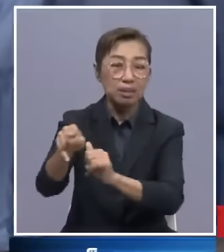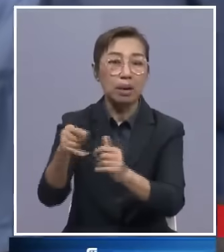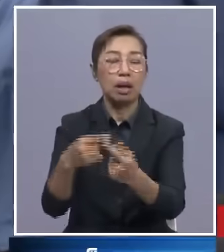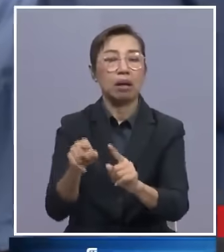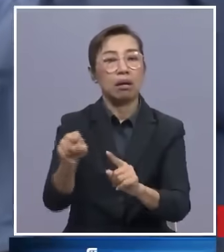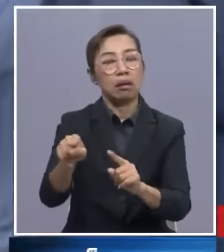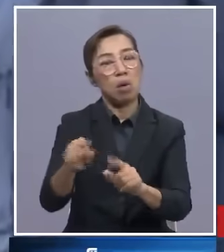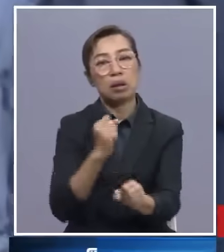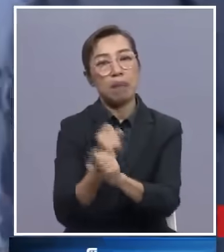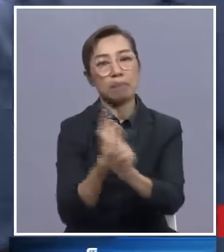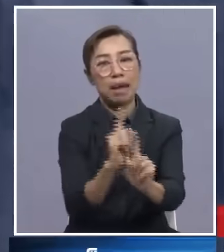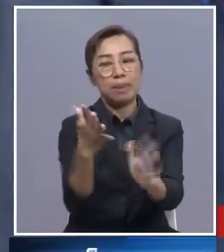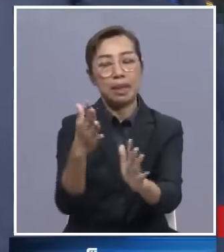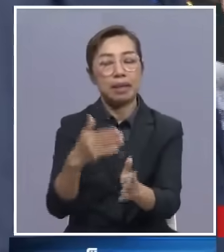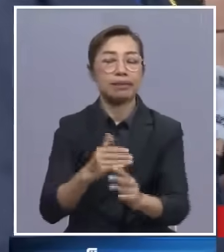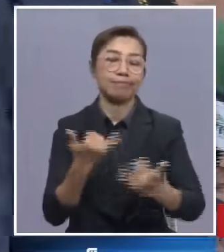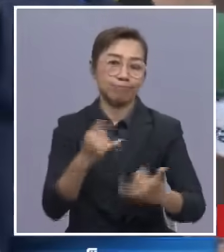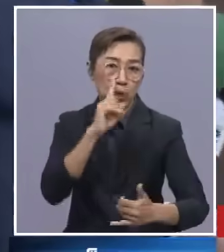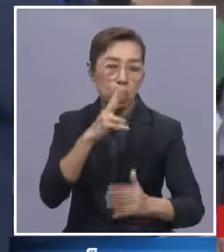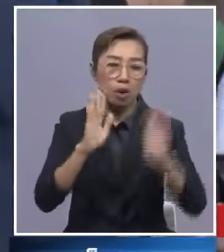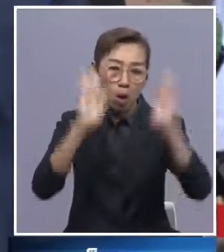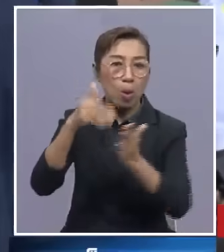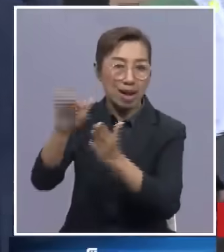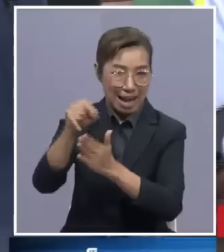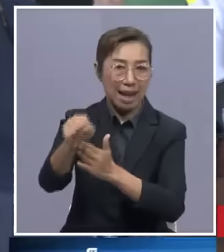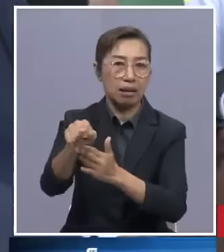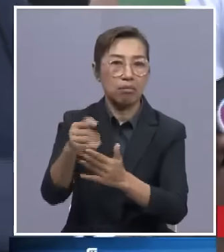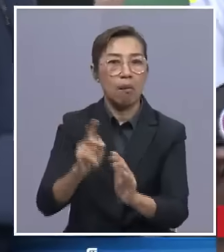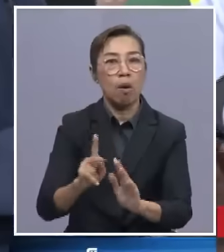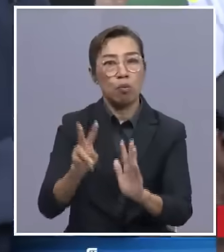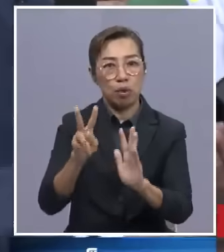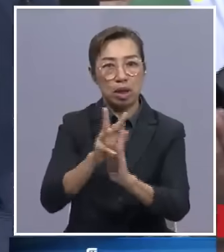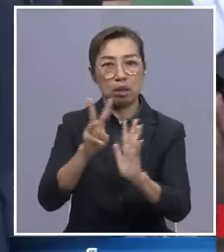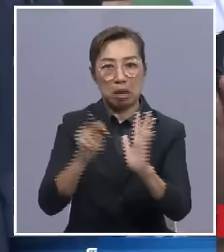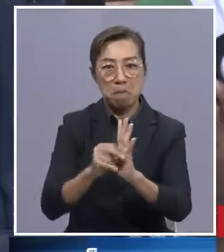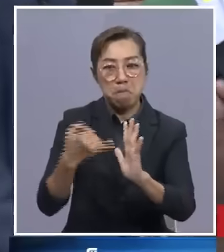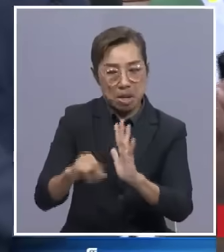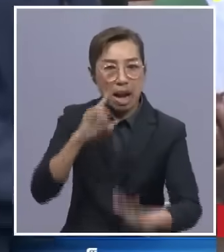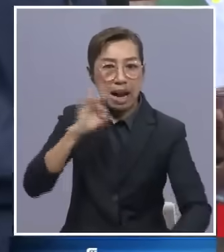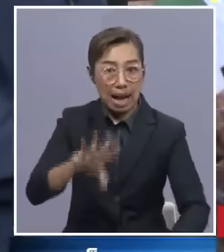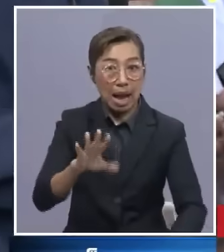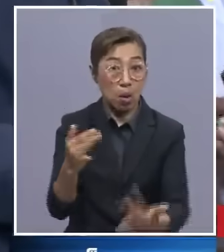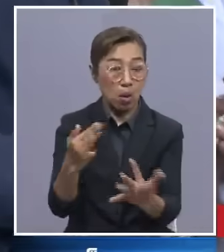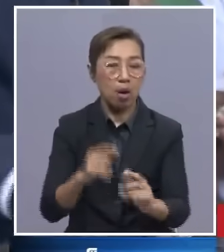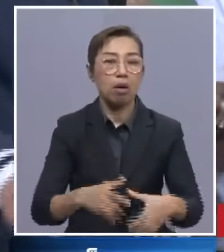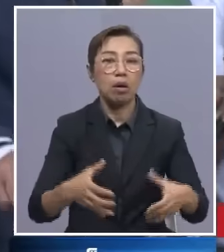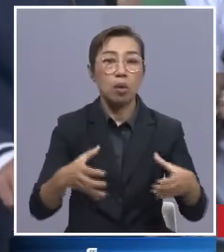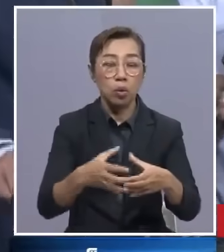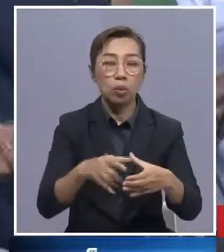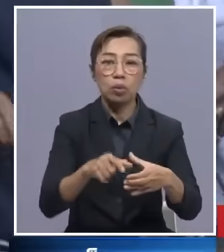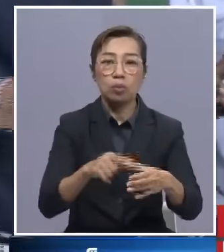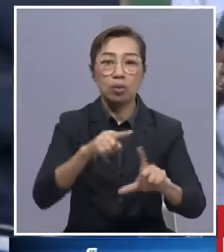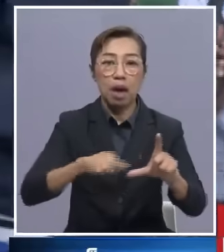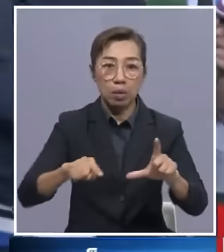ร้ายแรงในครั้งนี้ด้วยล่าสุดตอนนี้นะคะทางด้านของคุณชวัฒน์ตุลาธนเลขาธิการพรรคเก้าไกลก็กำลังจะมาแถลงข่าวถึงมติการ